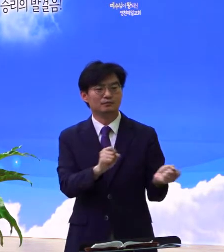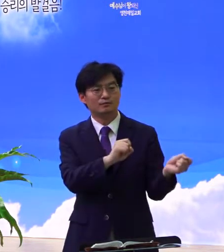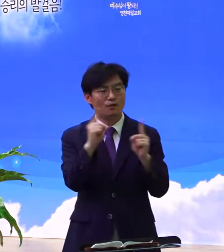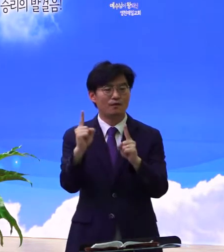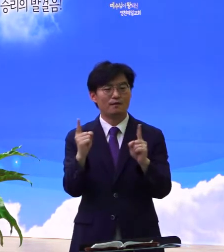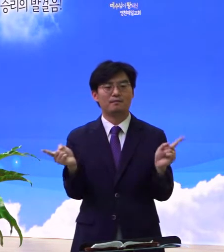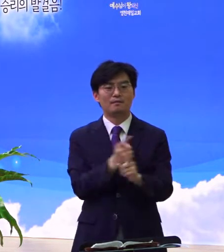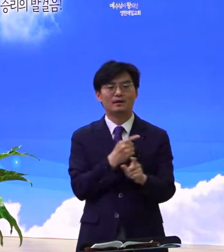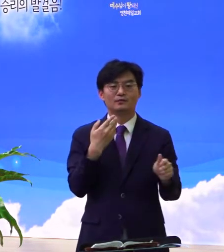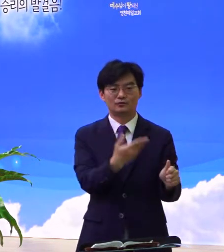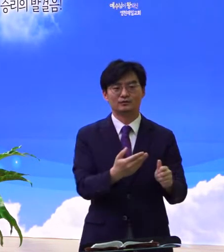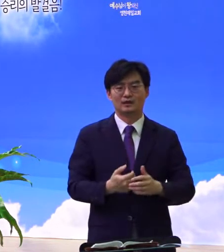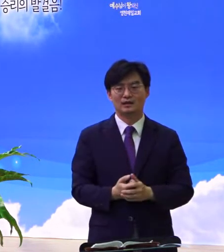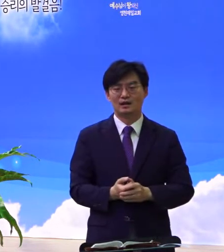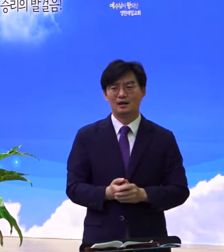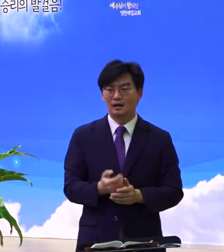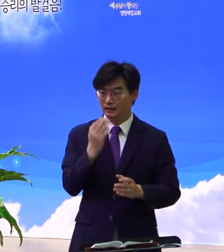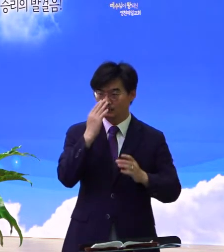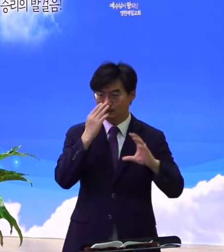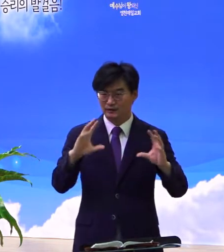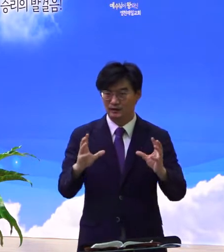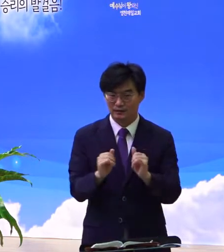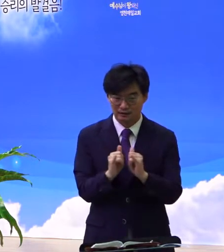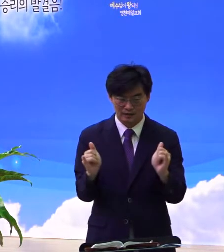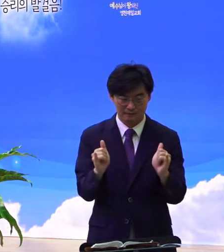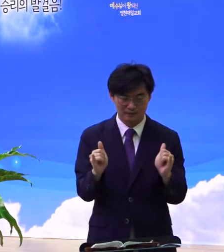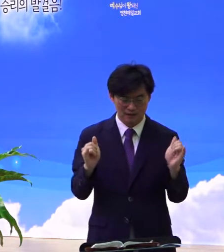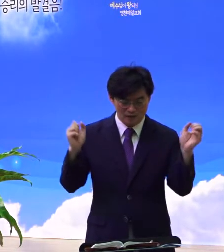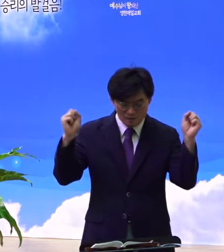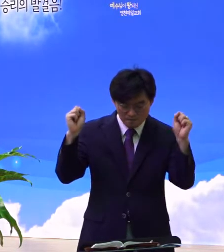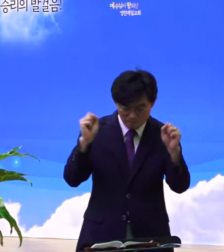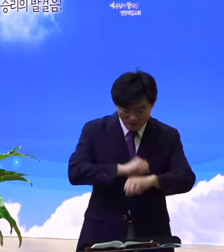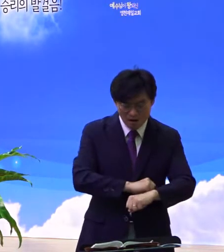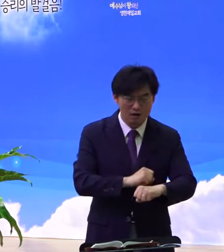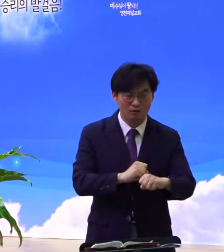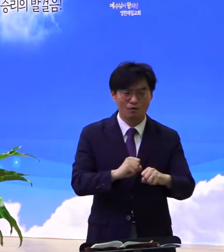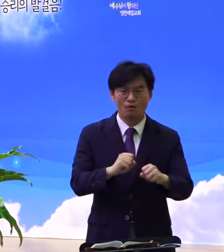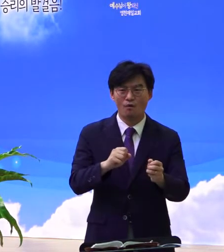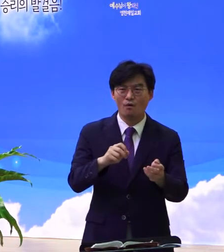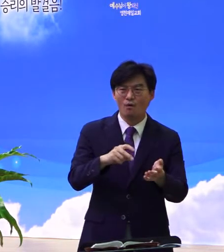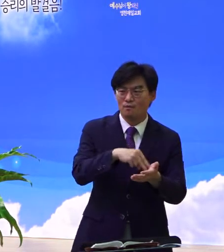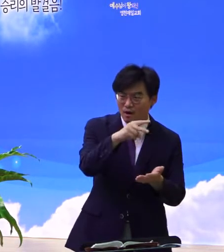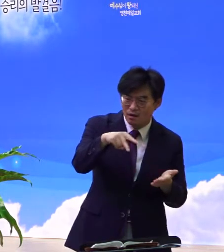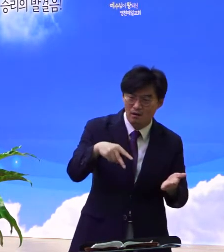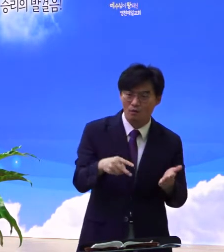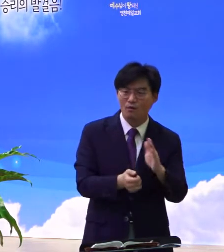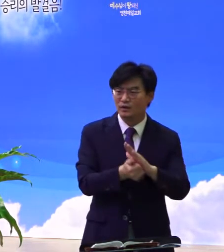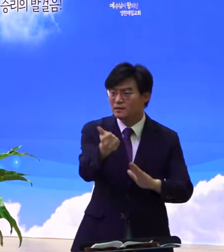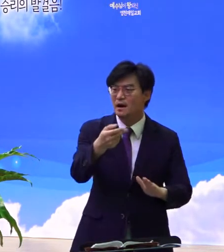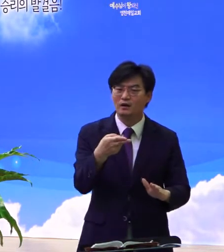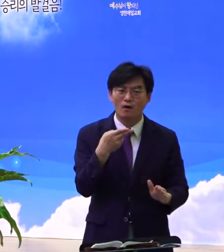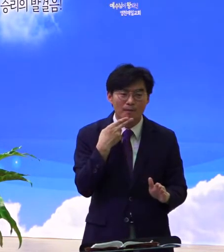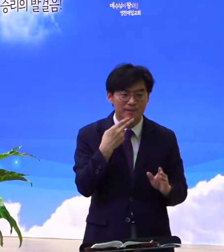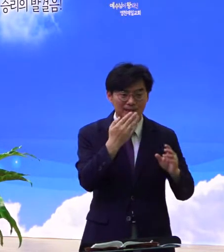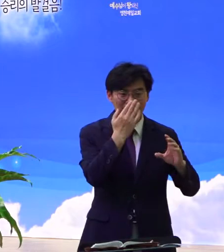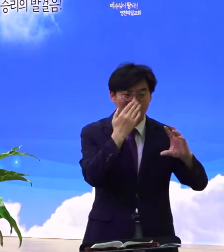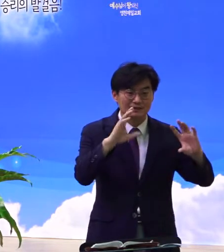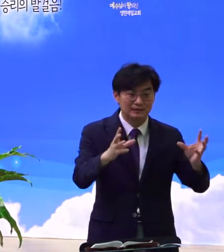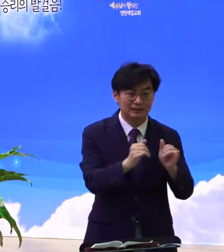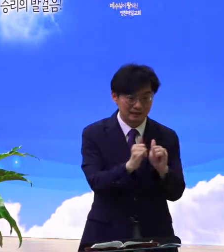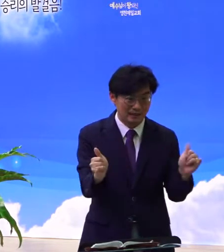하나님을 떠나서 우상 숭배에 빠지고 그래서 바벨론 포로로 끌려간 아무 희망이 없는 흩어져 있는 골짜기에